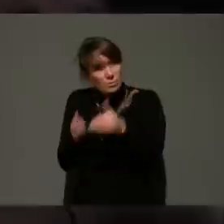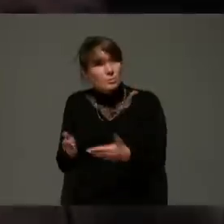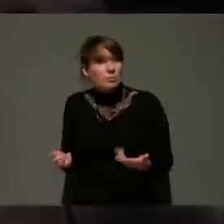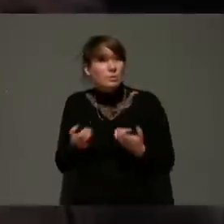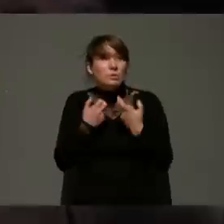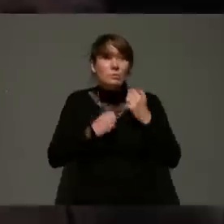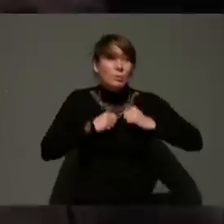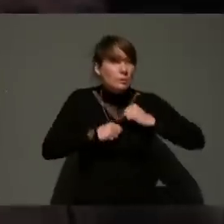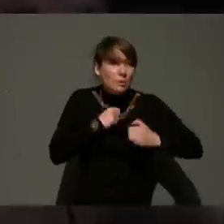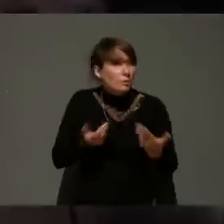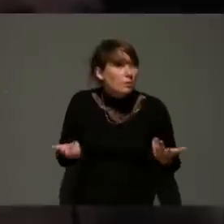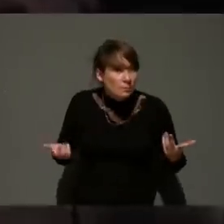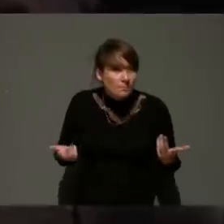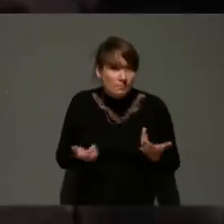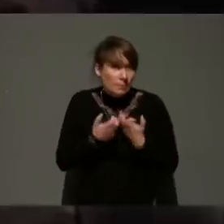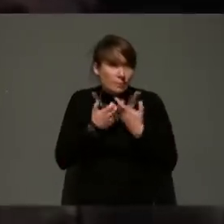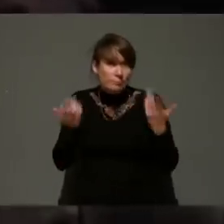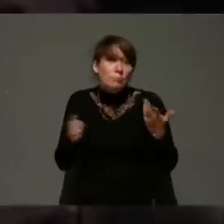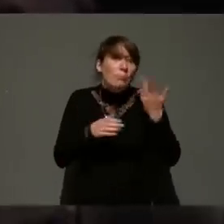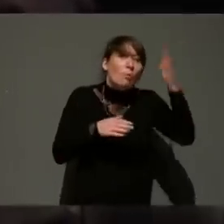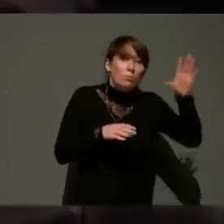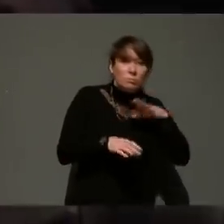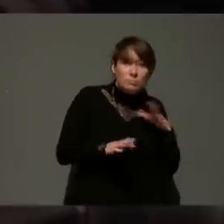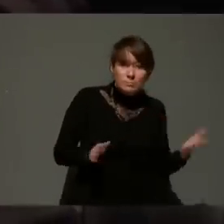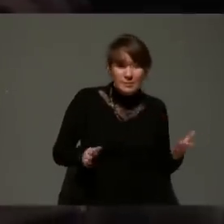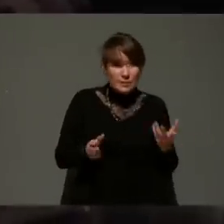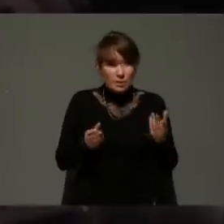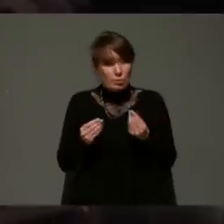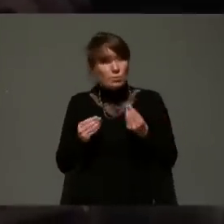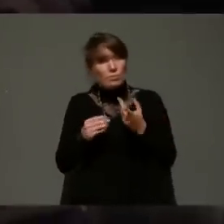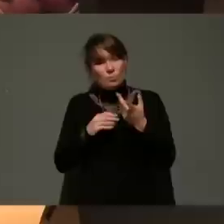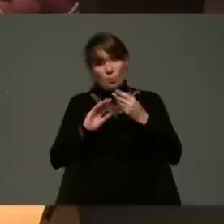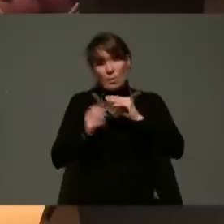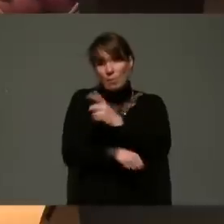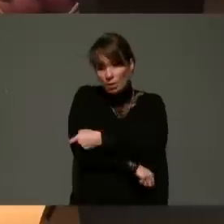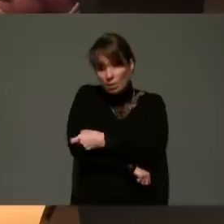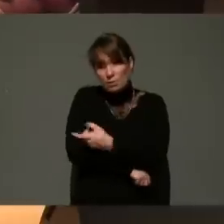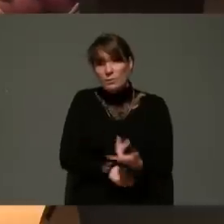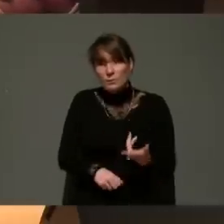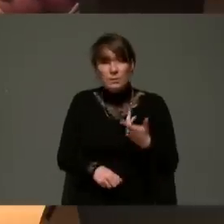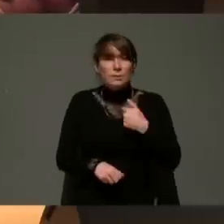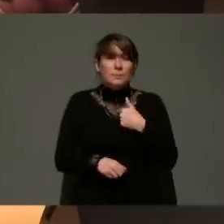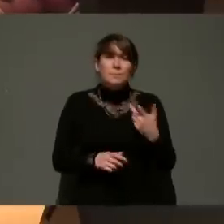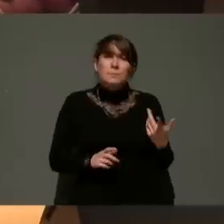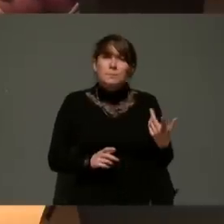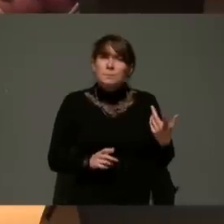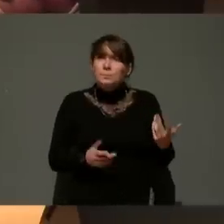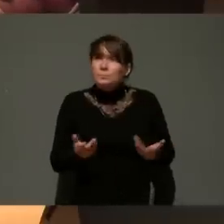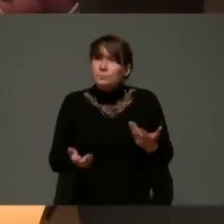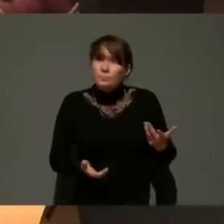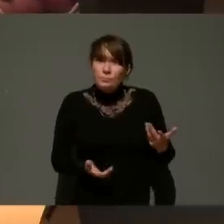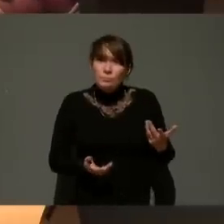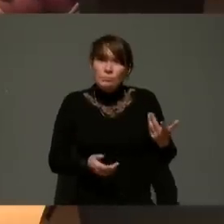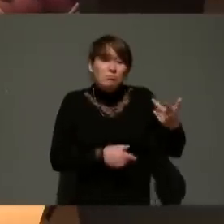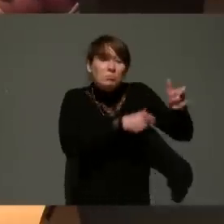course à pied, mais il n'y a pas que la course à pied. Et là, ça peut poser un vrai problème. Moi, j'ai eu comme consultant quelques